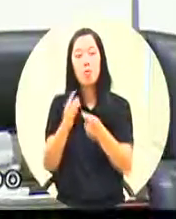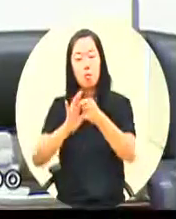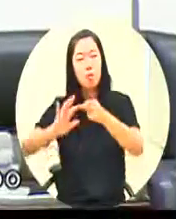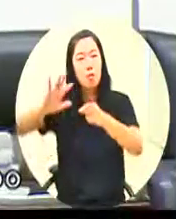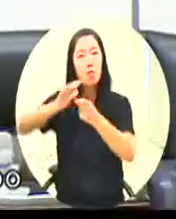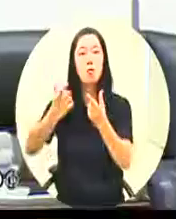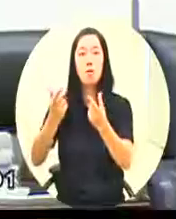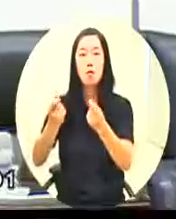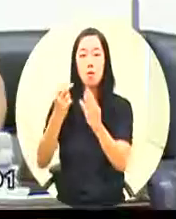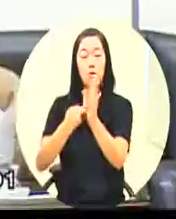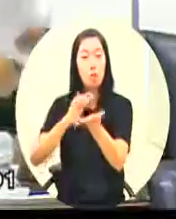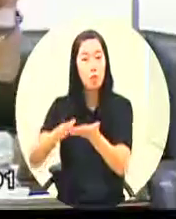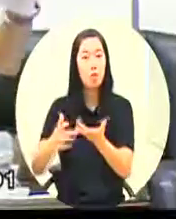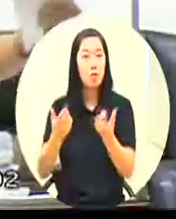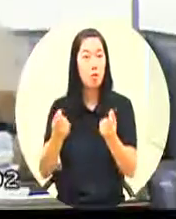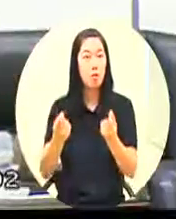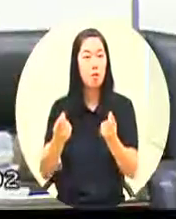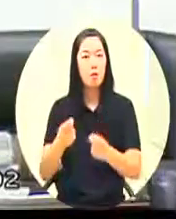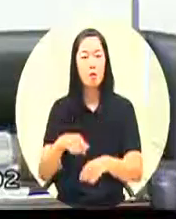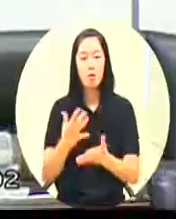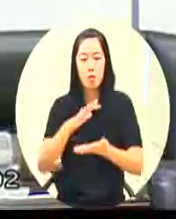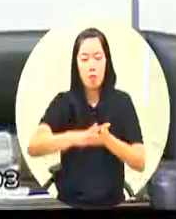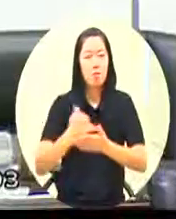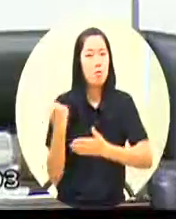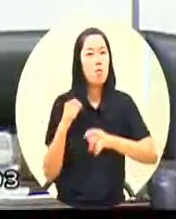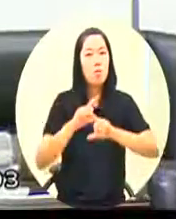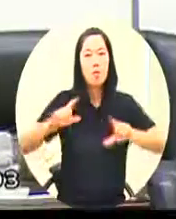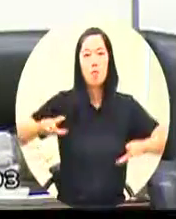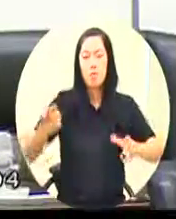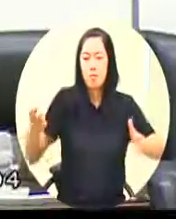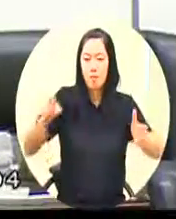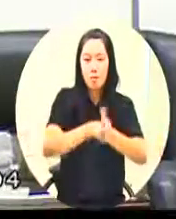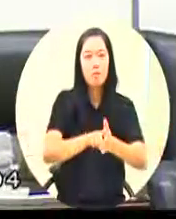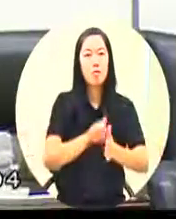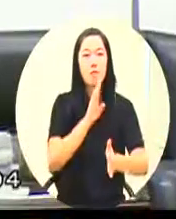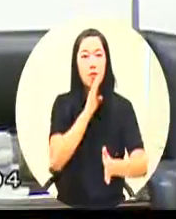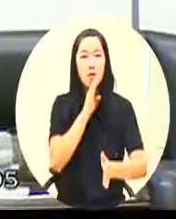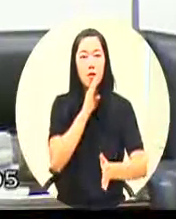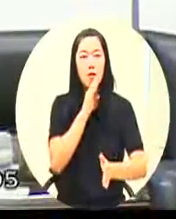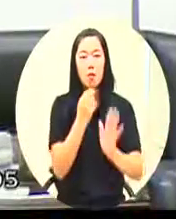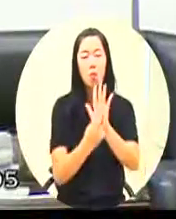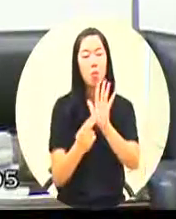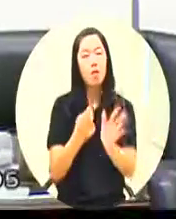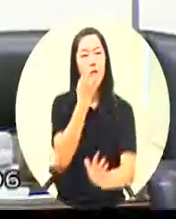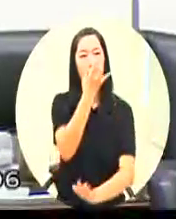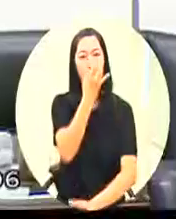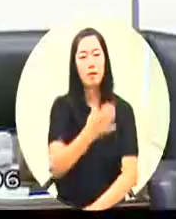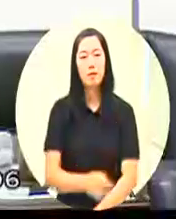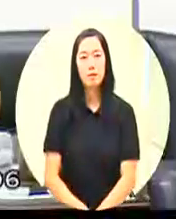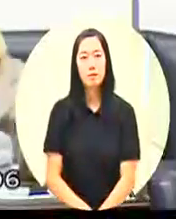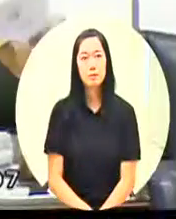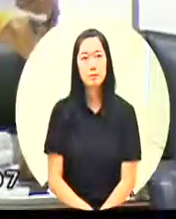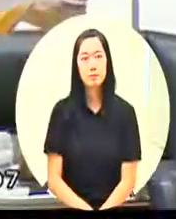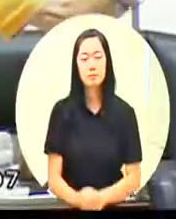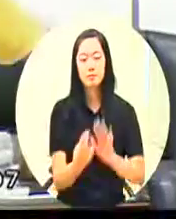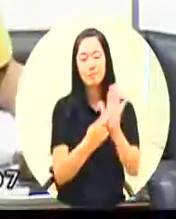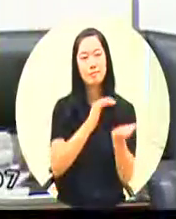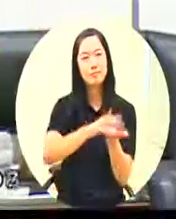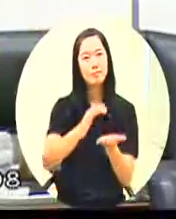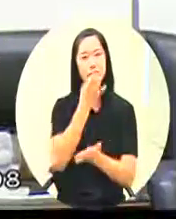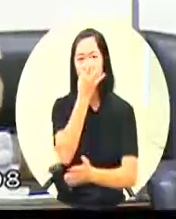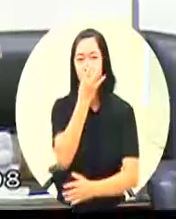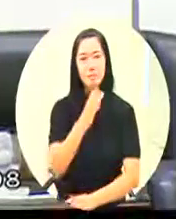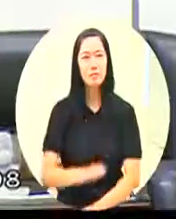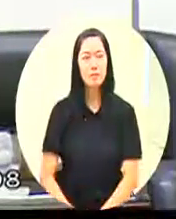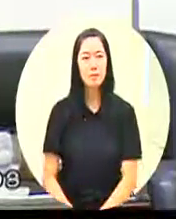局长，你懂我的意思吗？永远都有压力，那压力升学压力那是没有什么好去逃避